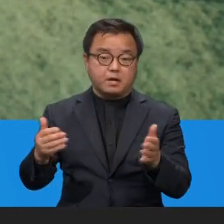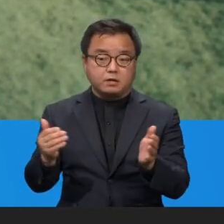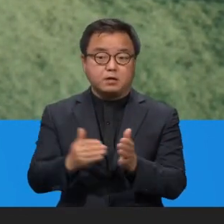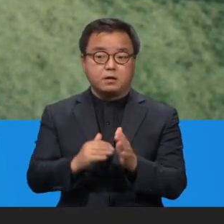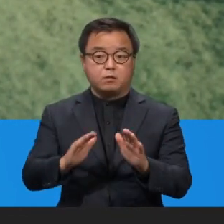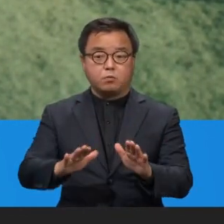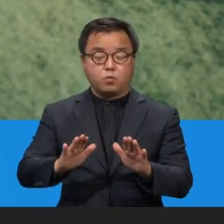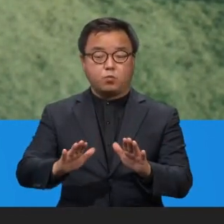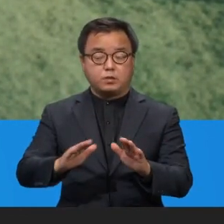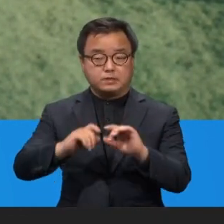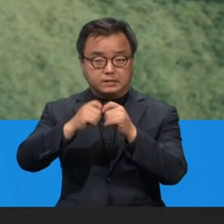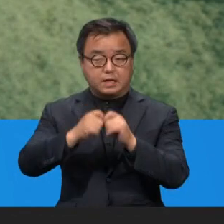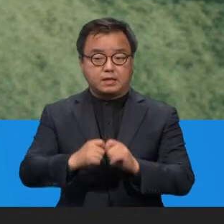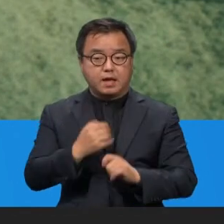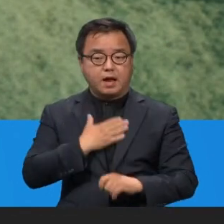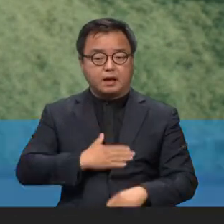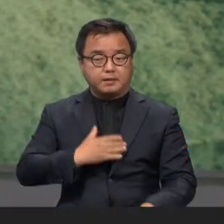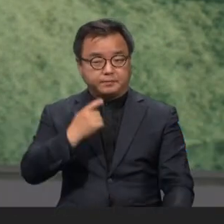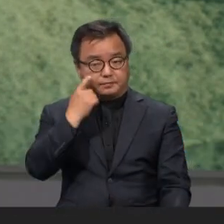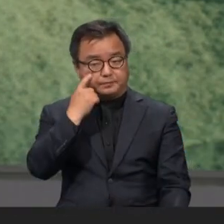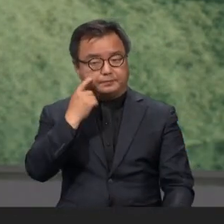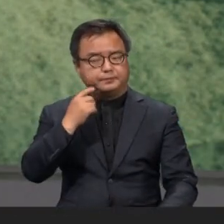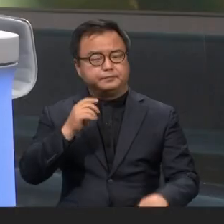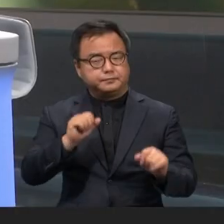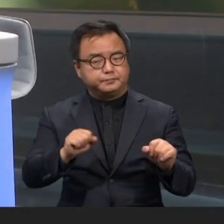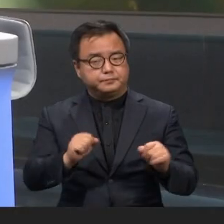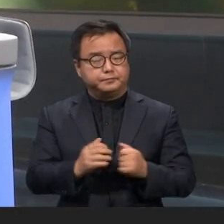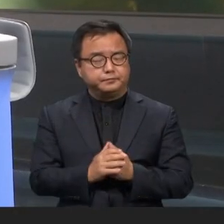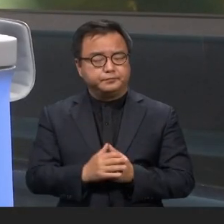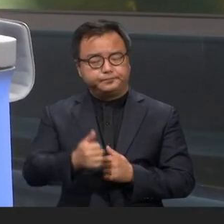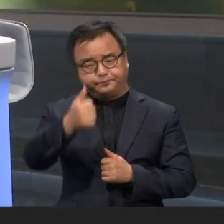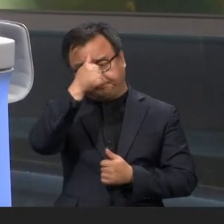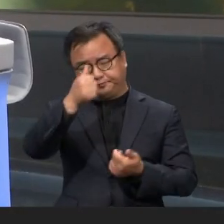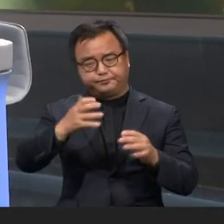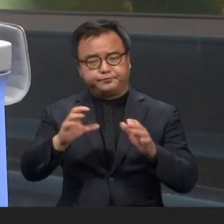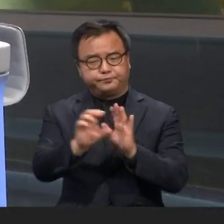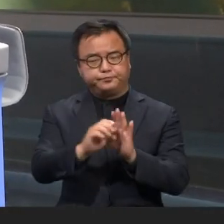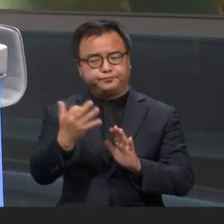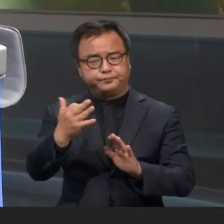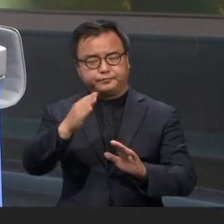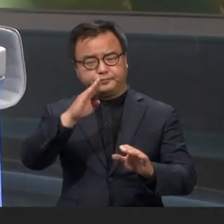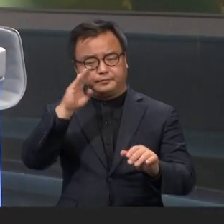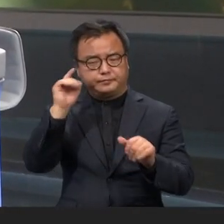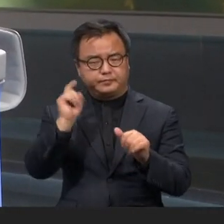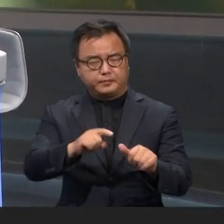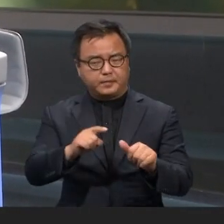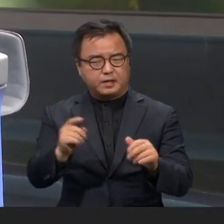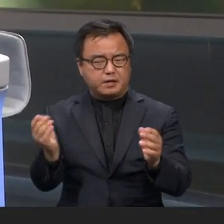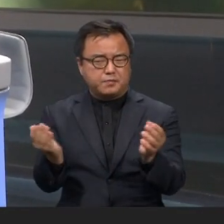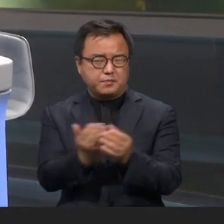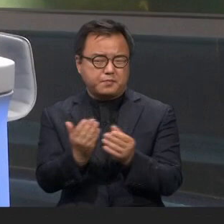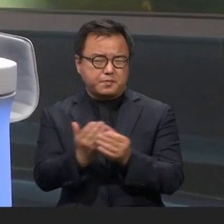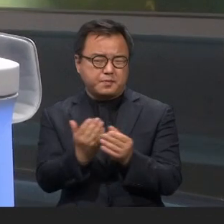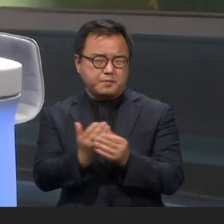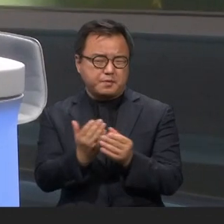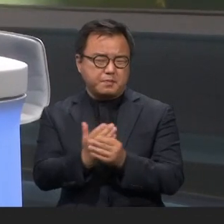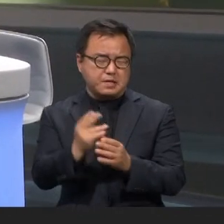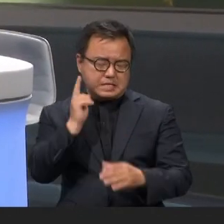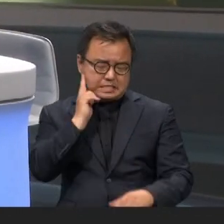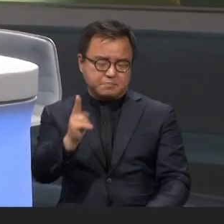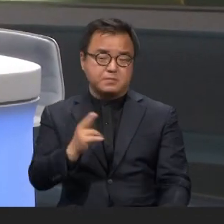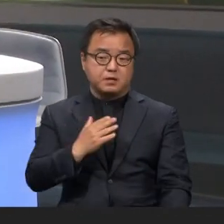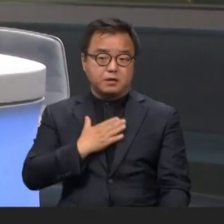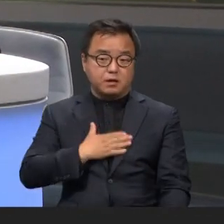브리핑 에서 자세히 알아보겠습니다 서진석 기자 인도의 코로나가 심각하다는 는 소식은 정말 많이 접해 거든요 그런데